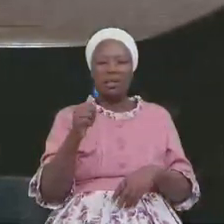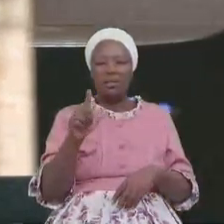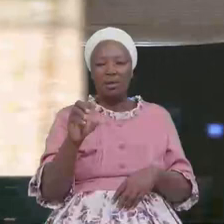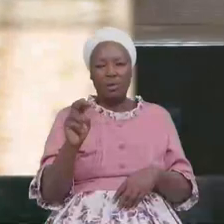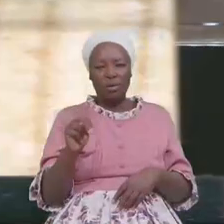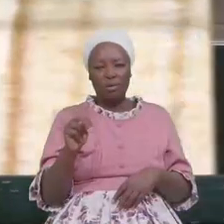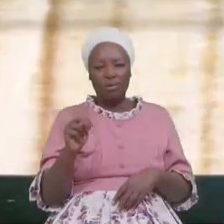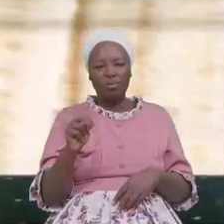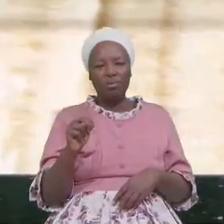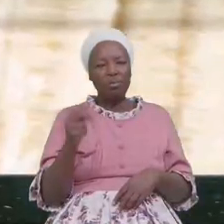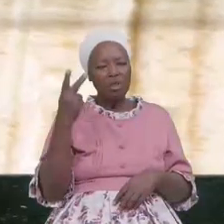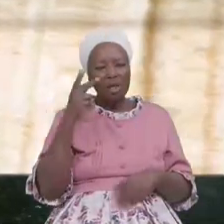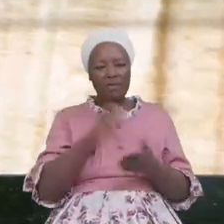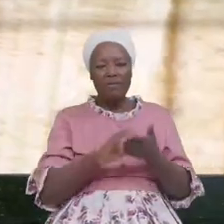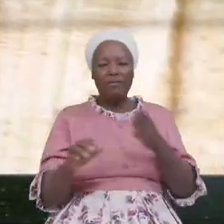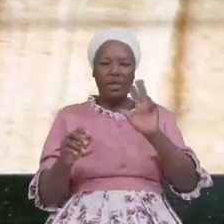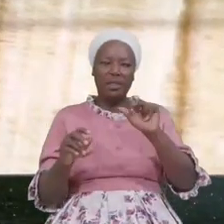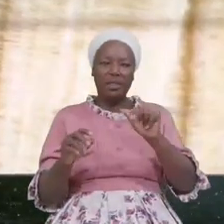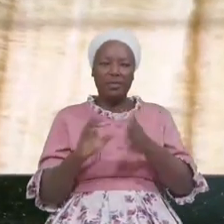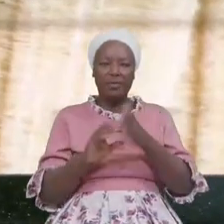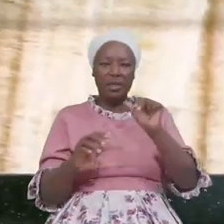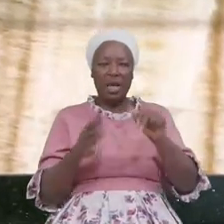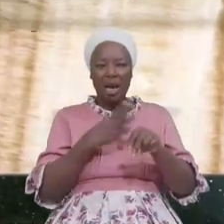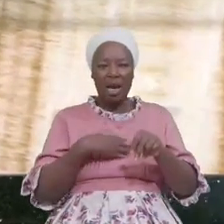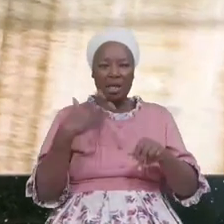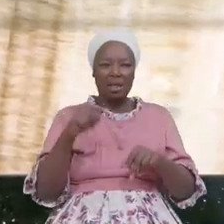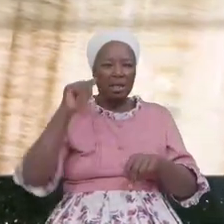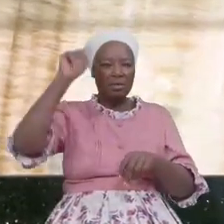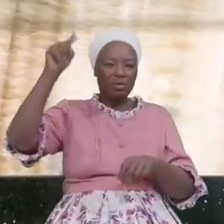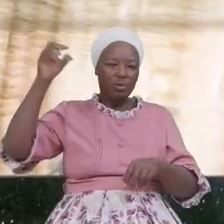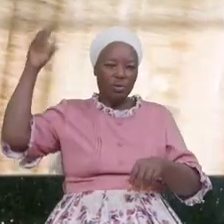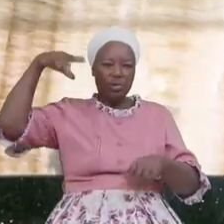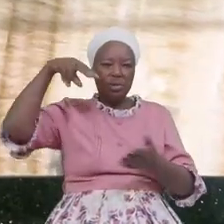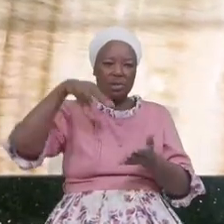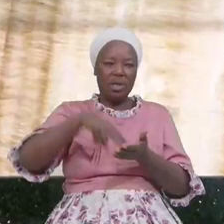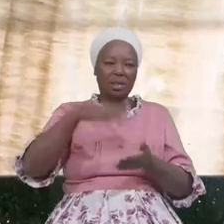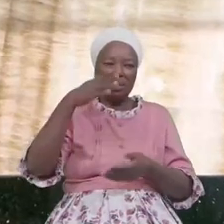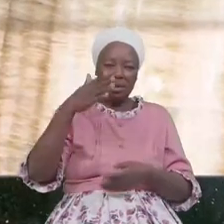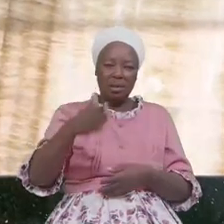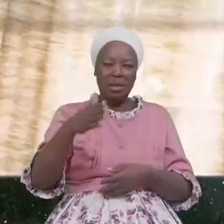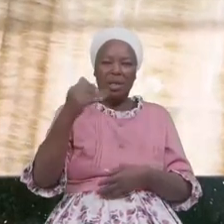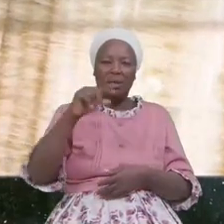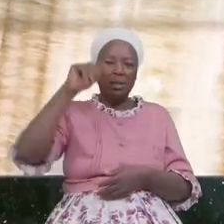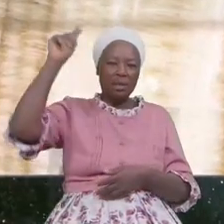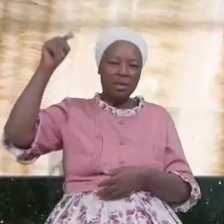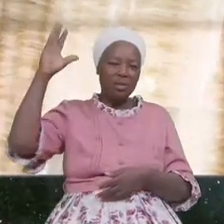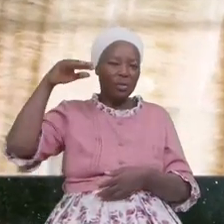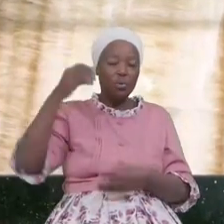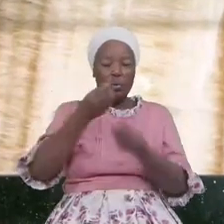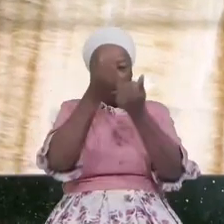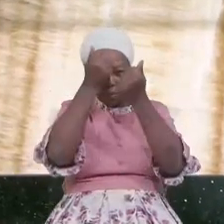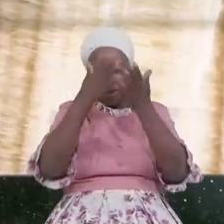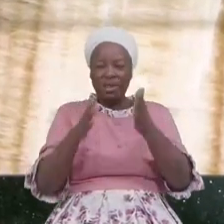Verset 13. Et le soleil s'arrêta. Le soleil l'a obéi.